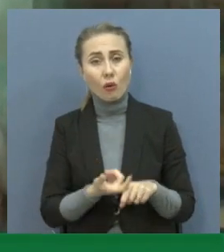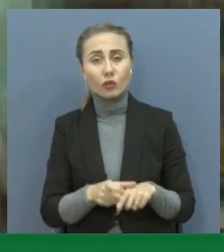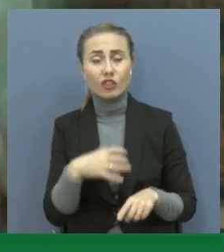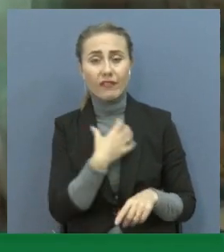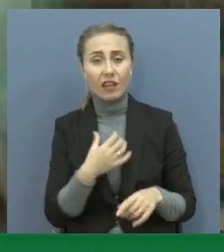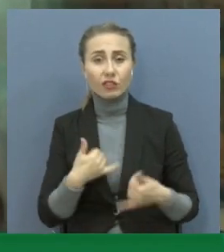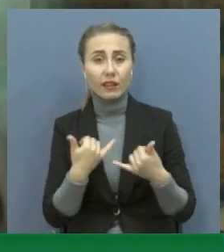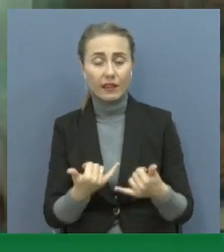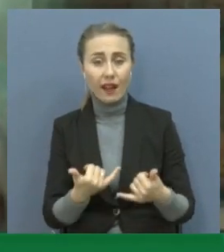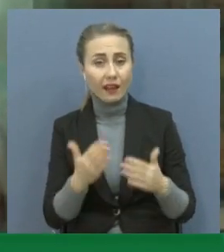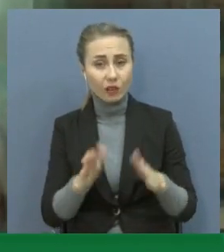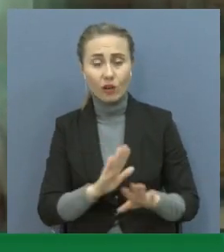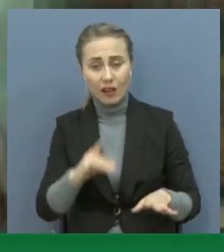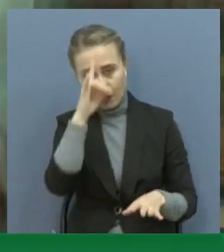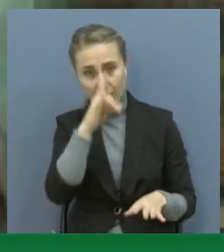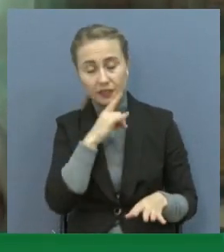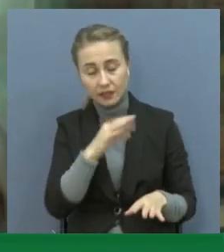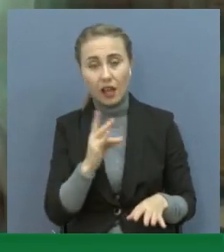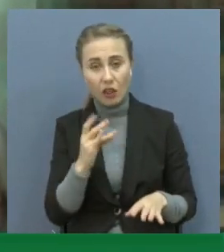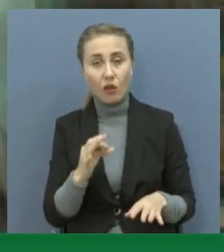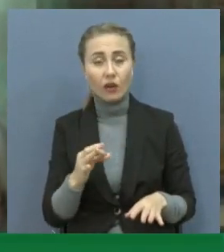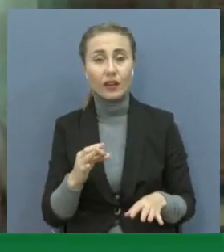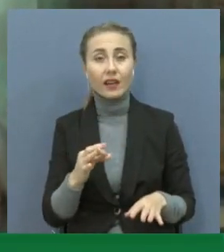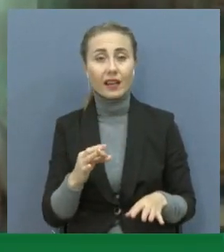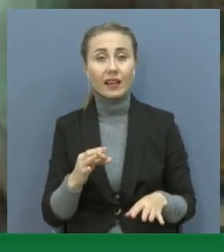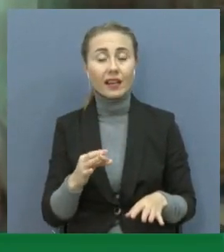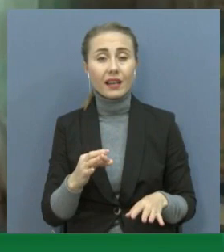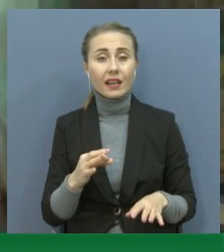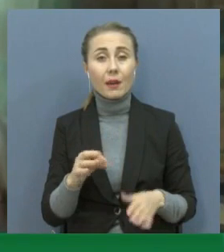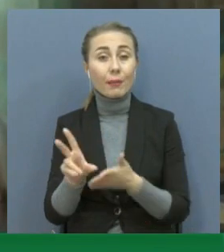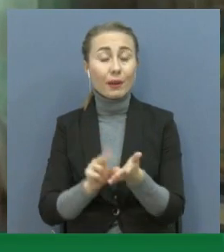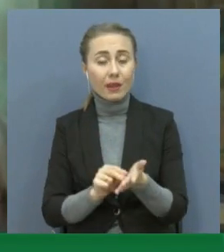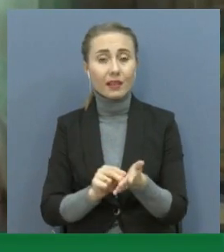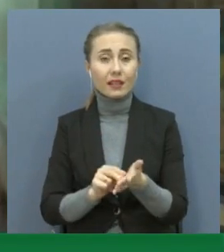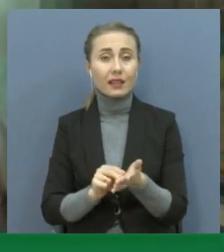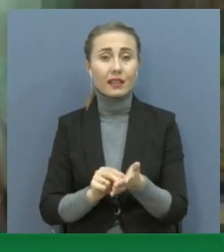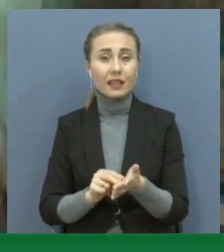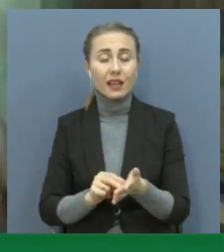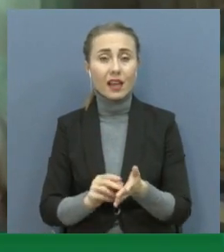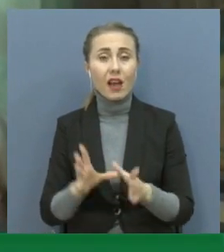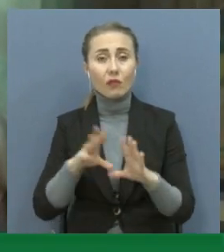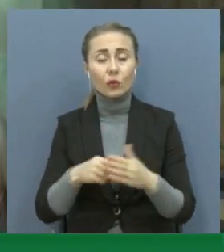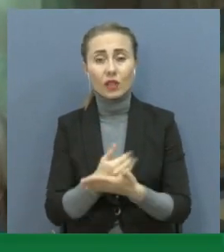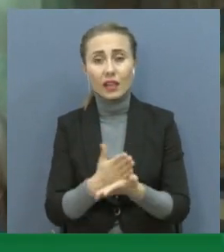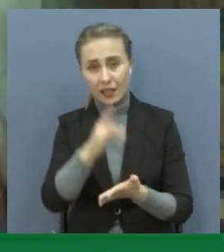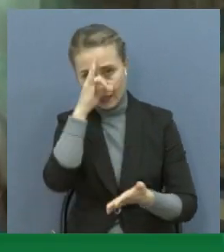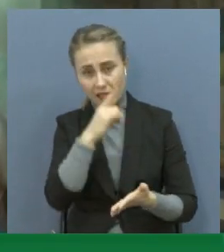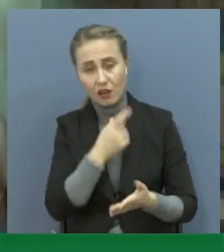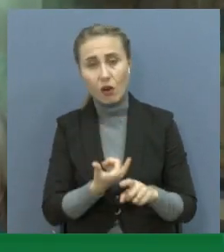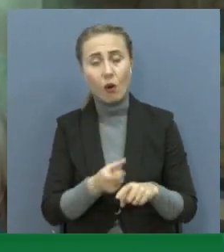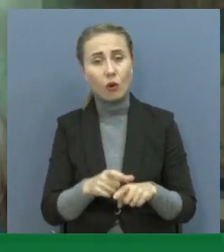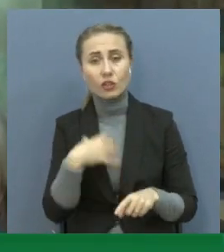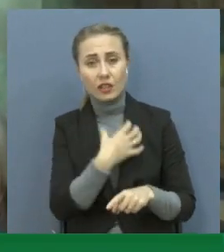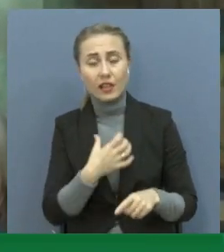для, не только для Казахстана, но этот пример внутренней политики Казахстана очень